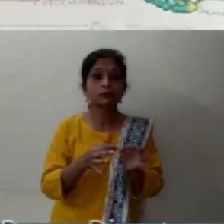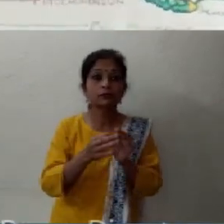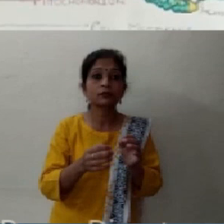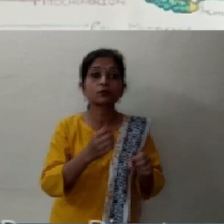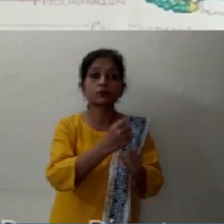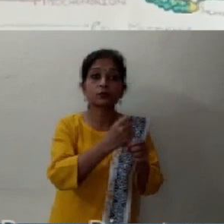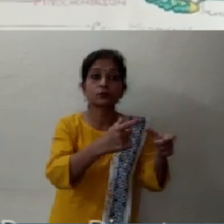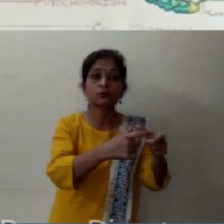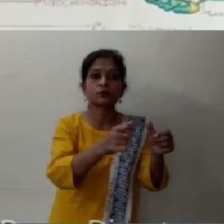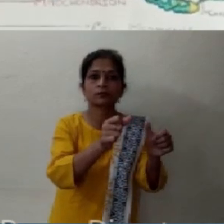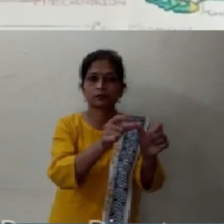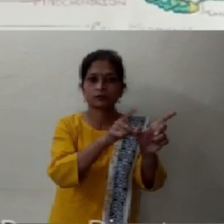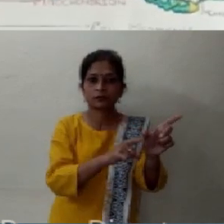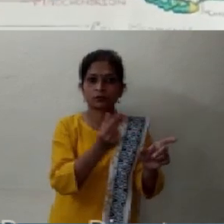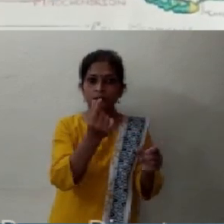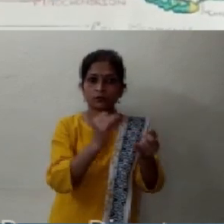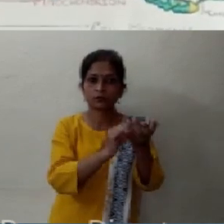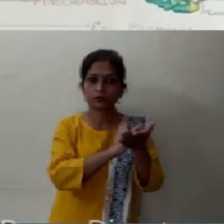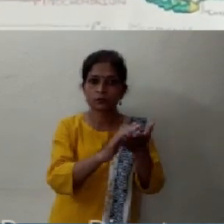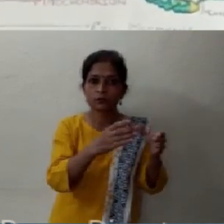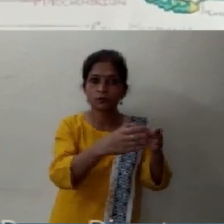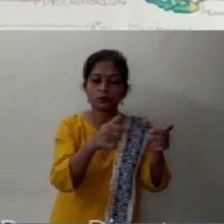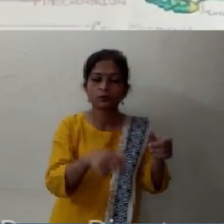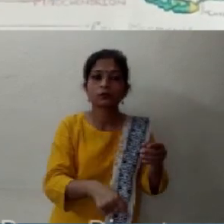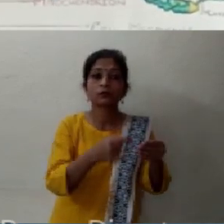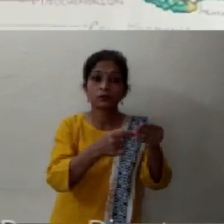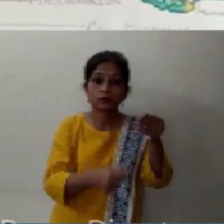आज जानते हैं आयुष मंत्रालय के